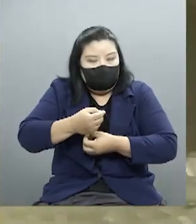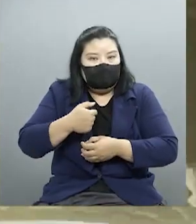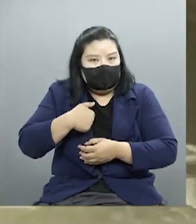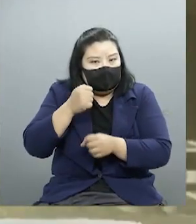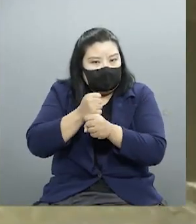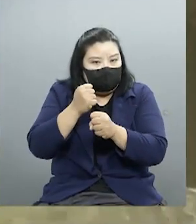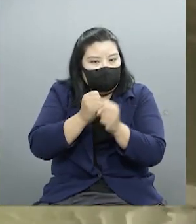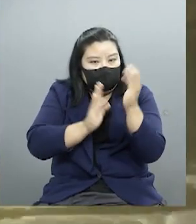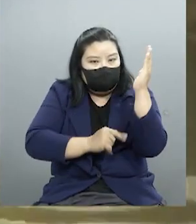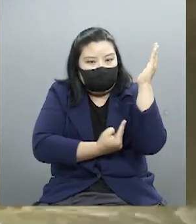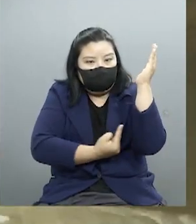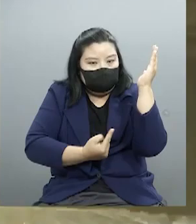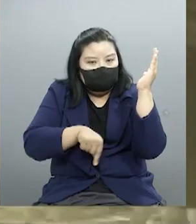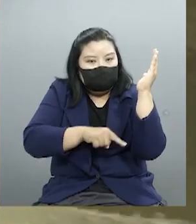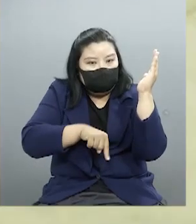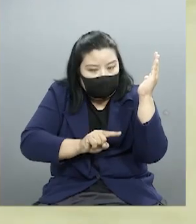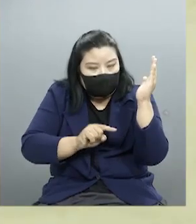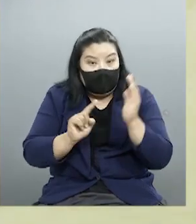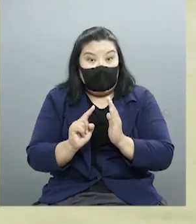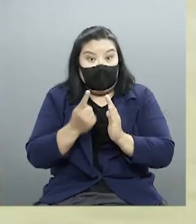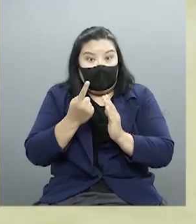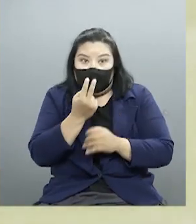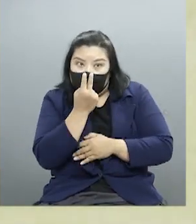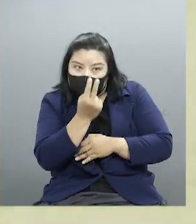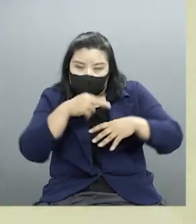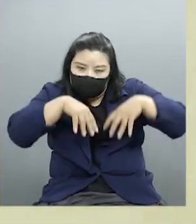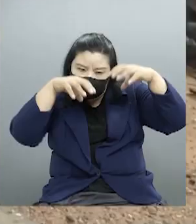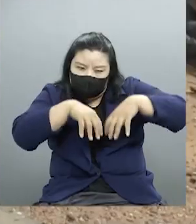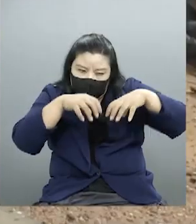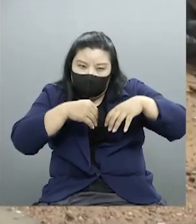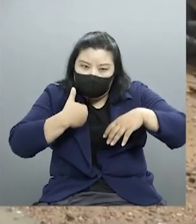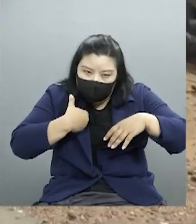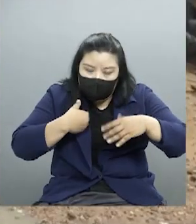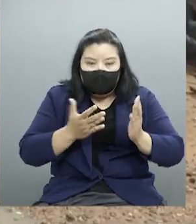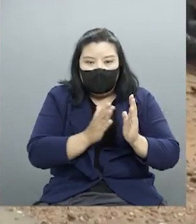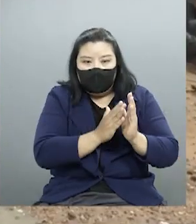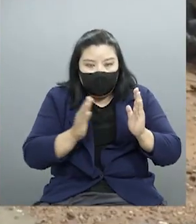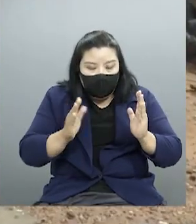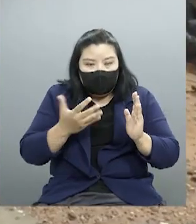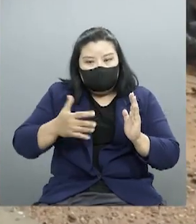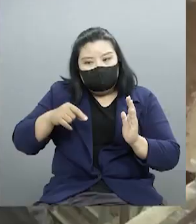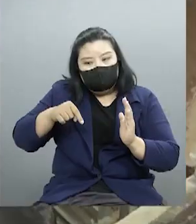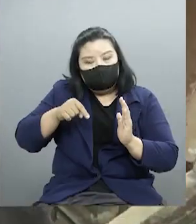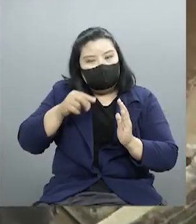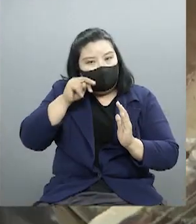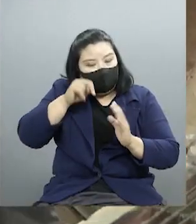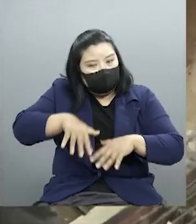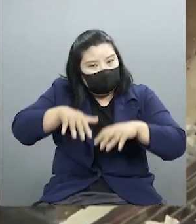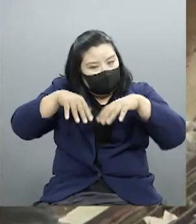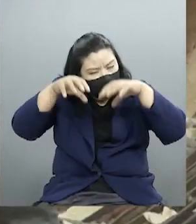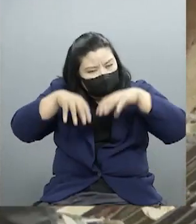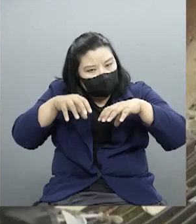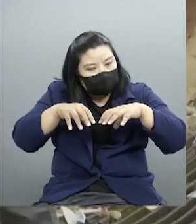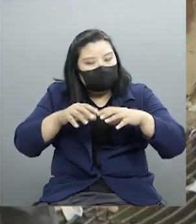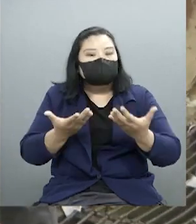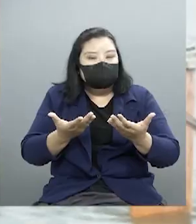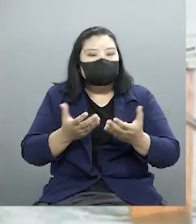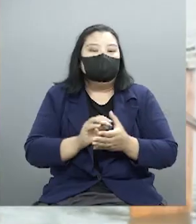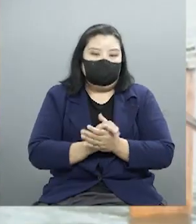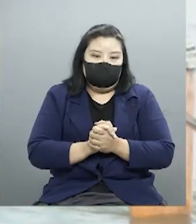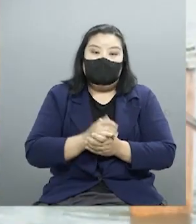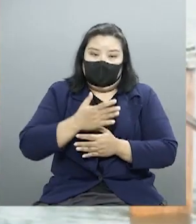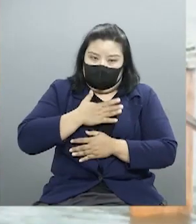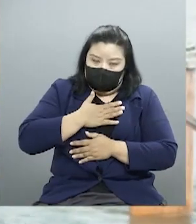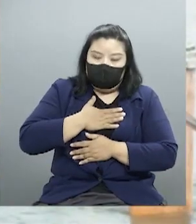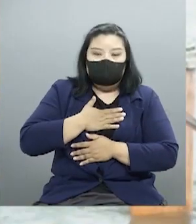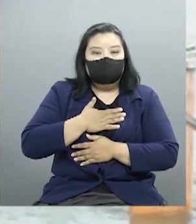ที่ไปรายงานข่าวภัยพิบัติครั้งนี้ตั้งแต่วันแรกที่ฝนเริ่มตกอย่างหนักไปจนถึงวันที่สถานการณ์เริ่มคลี่คลายครับ ก็อย